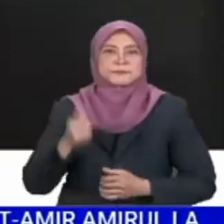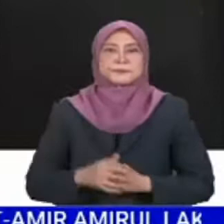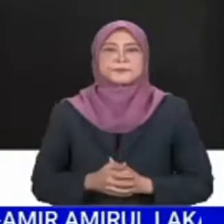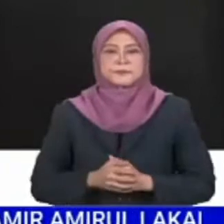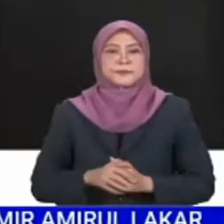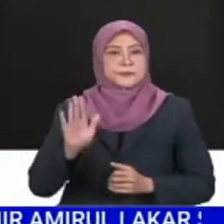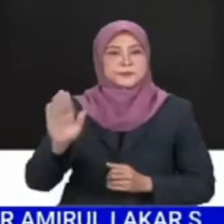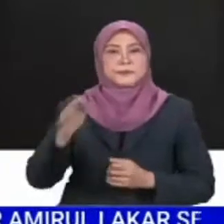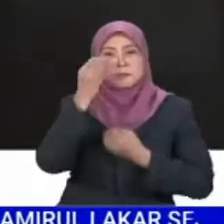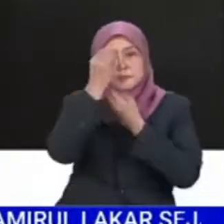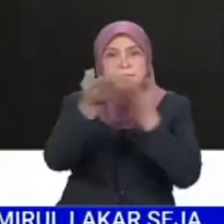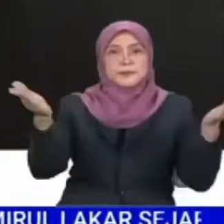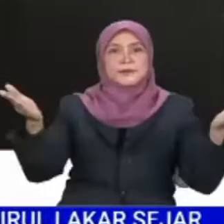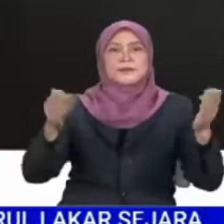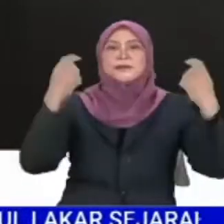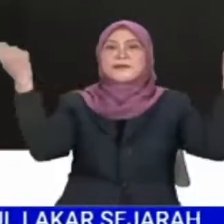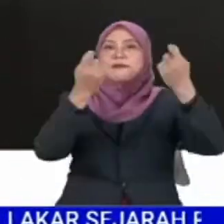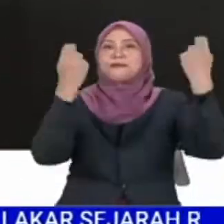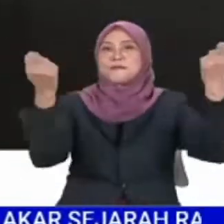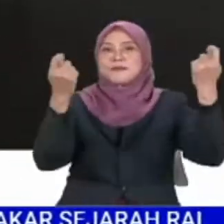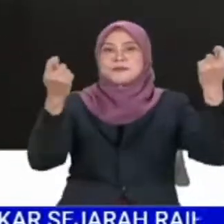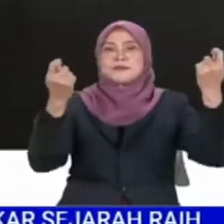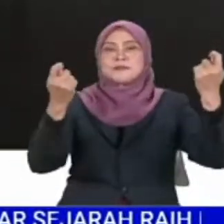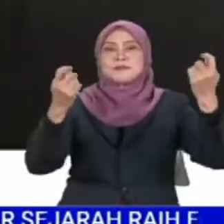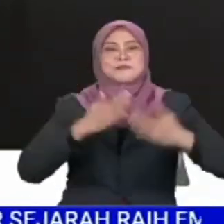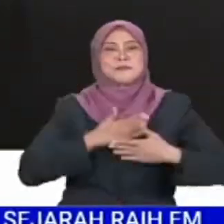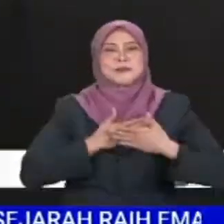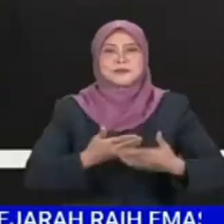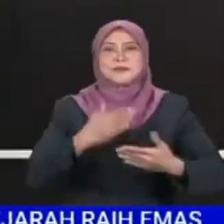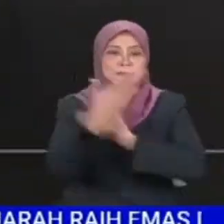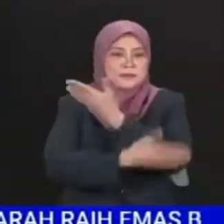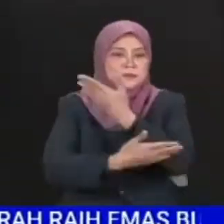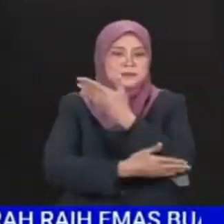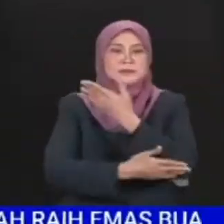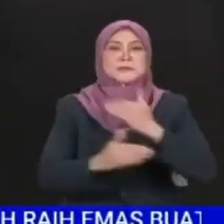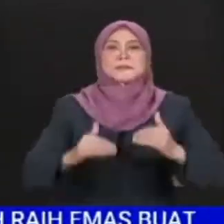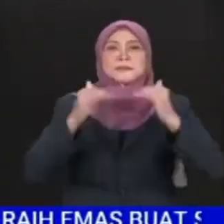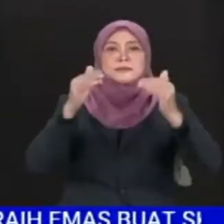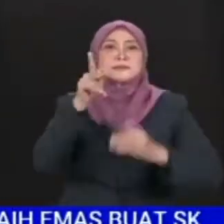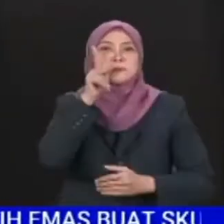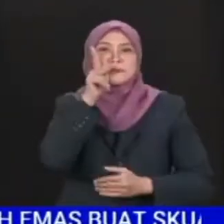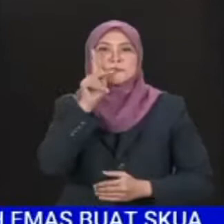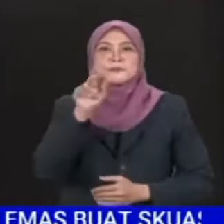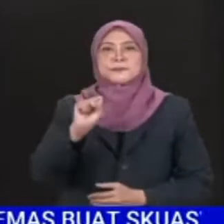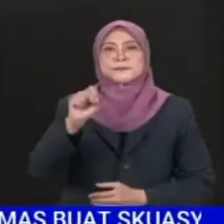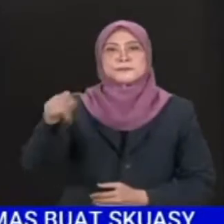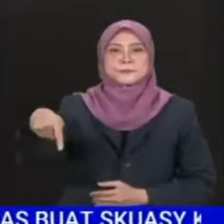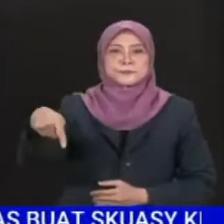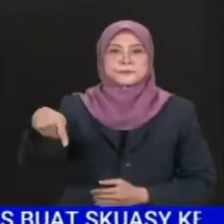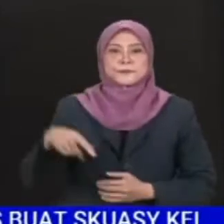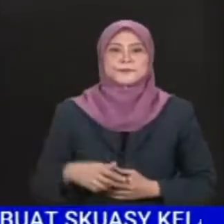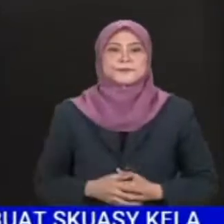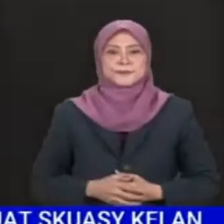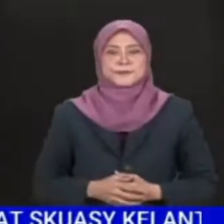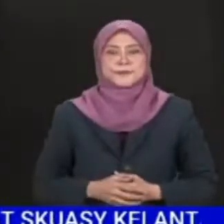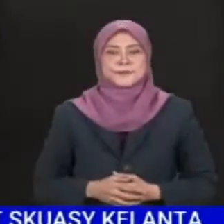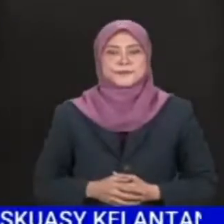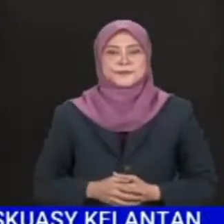Beliau menyatakannya sempena Karnival Sejahtera Prihatin Negara peringkat negeri Kedah di Sungai Petani.